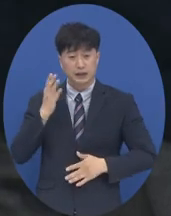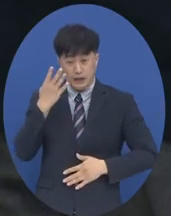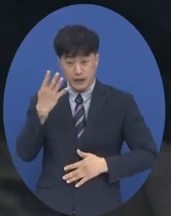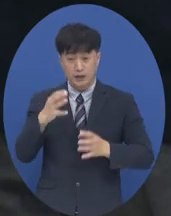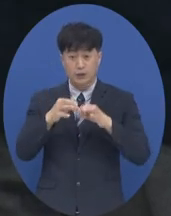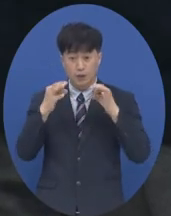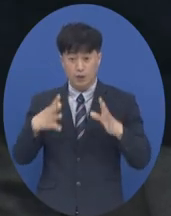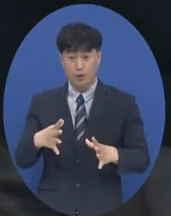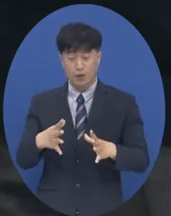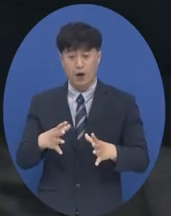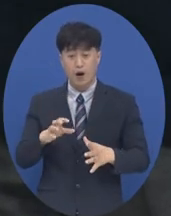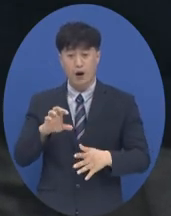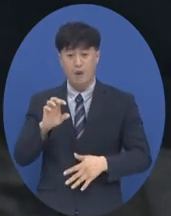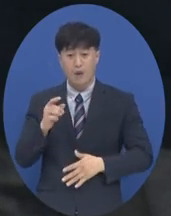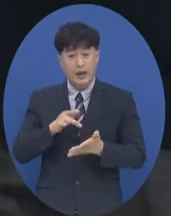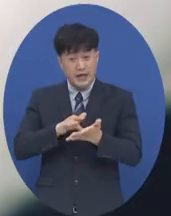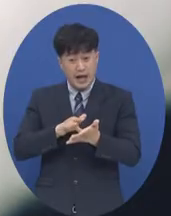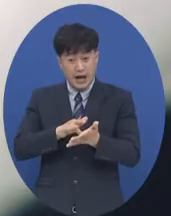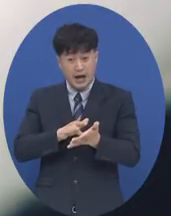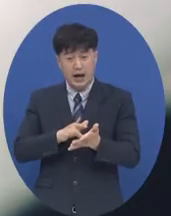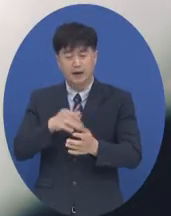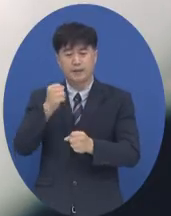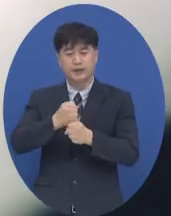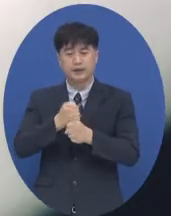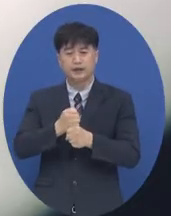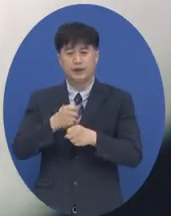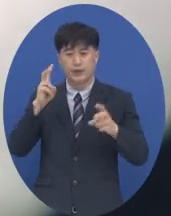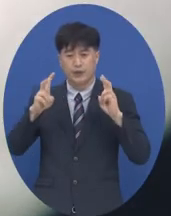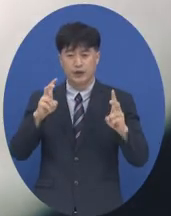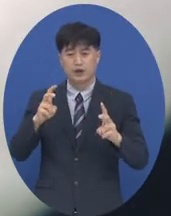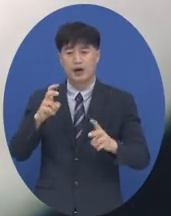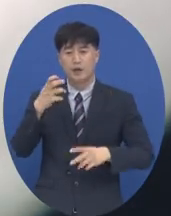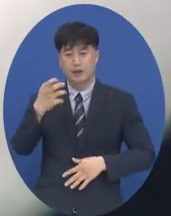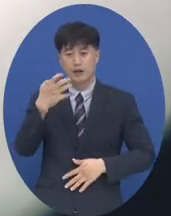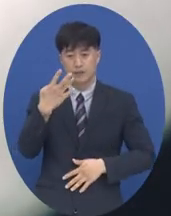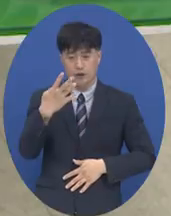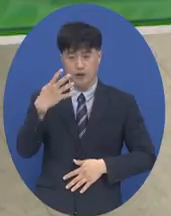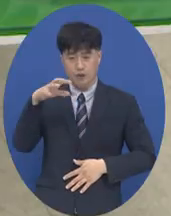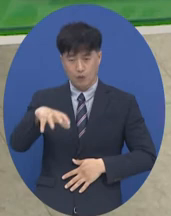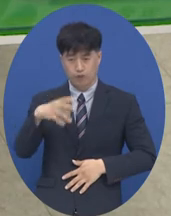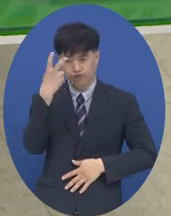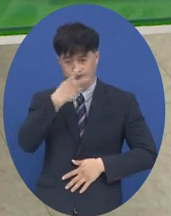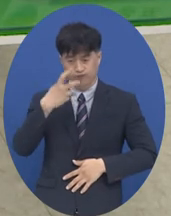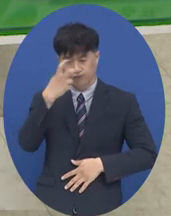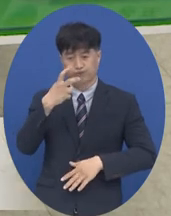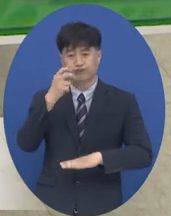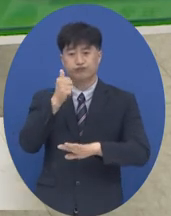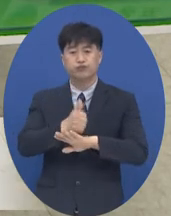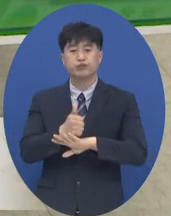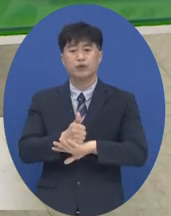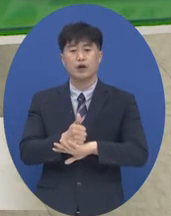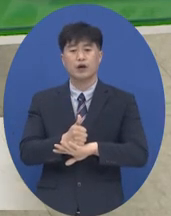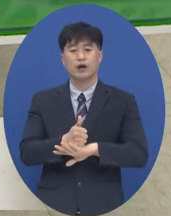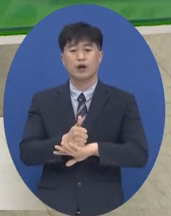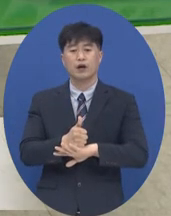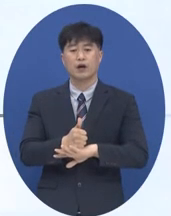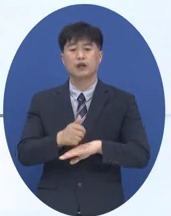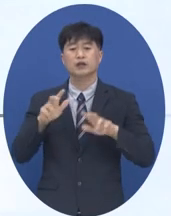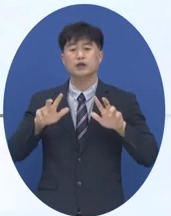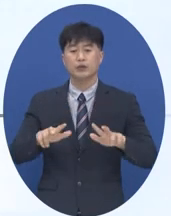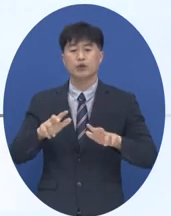달에 걸쳐 포소화약재 관련 제조 설치 업체 84곳을 수사했는데 이번